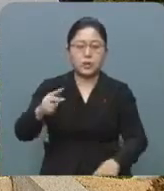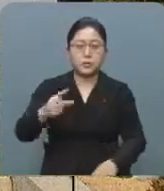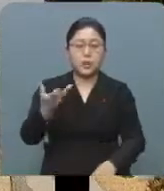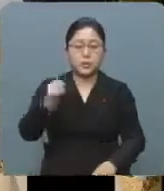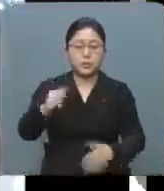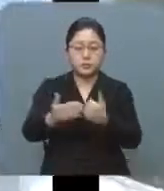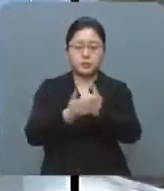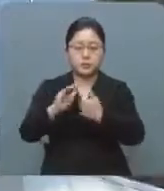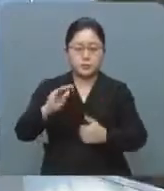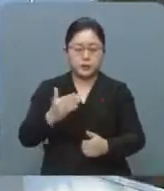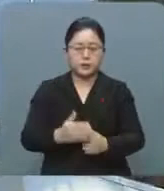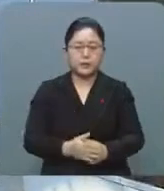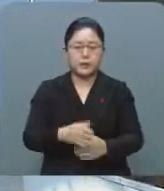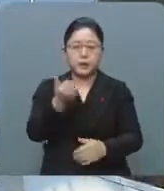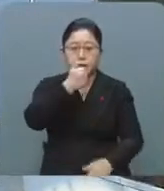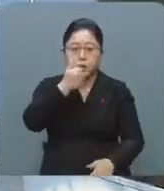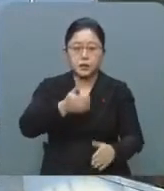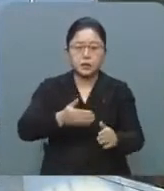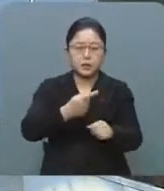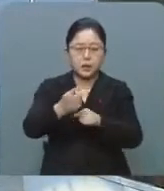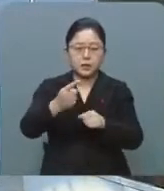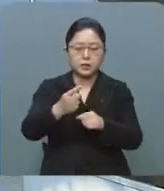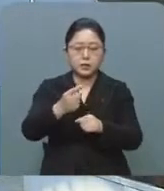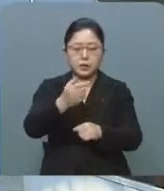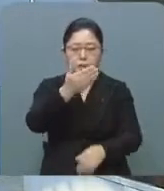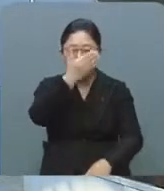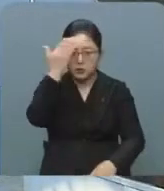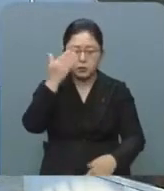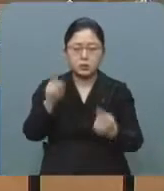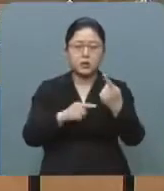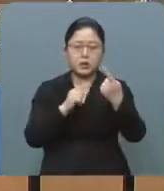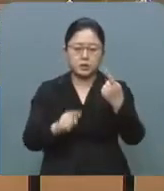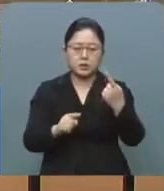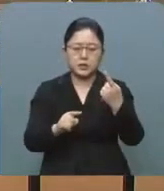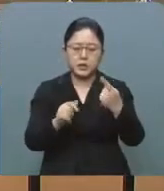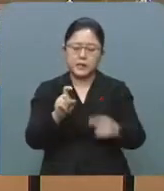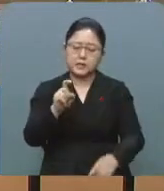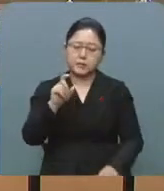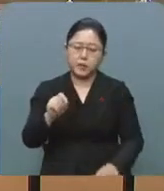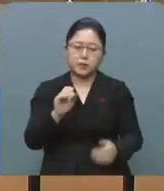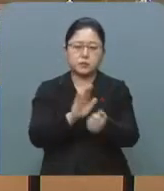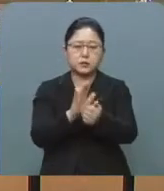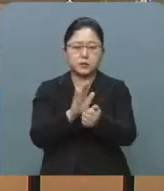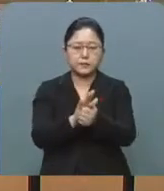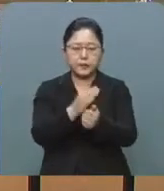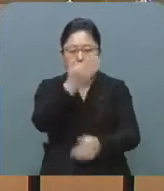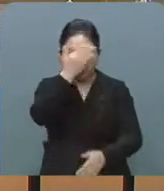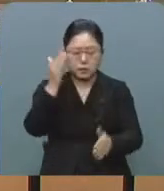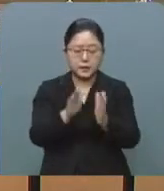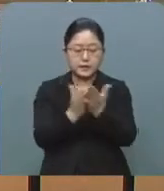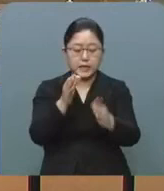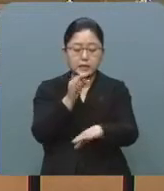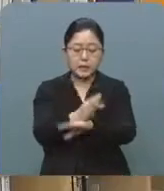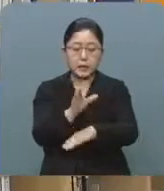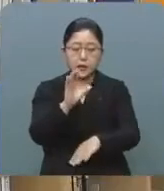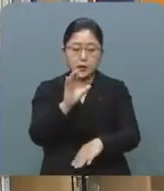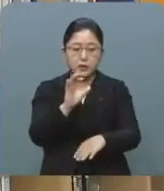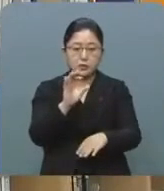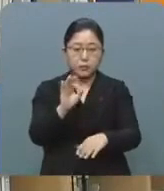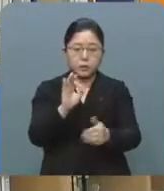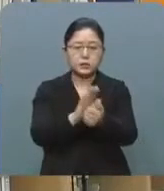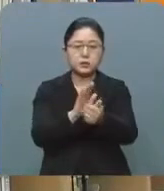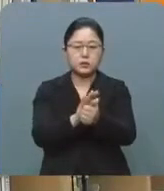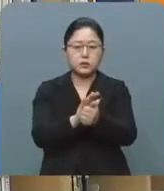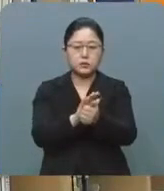됩니다. 광양시가 내년에도 청년 한 명당 최대 10만 원을 지원하는 청년 도서 구입비 지원 사업을